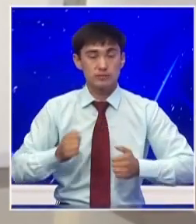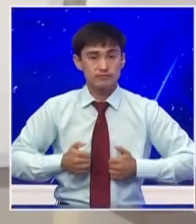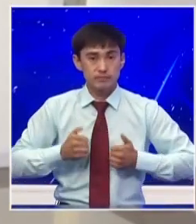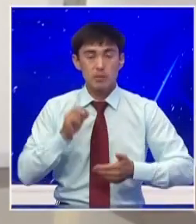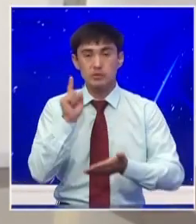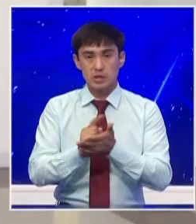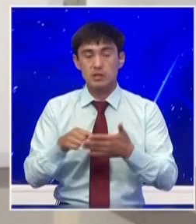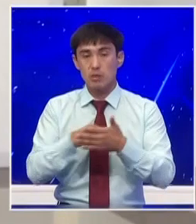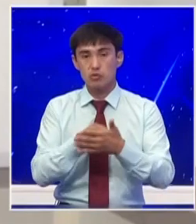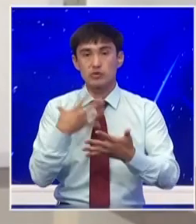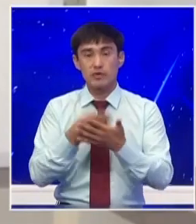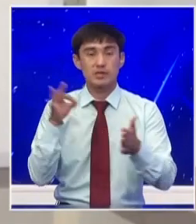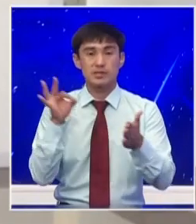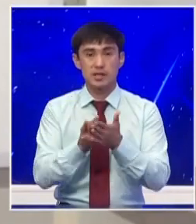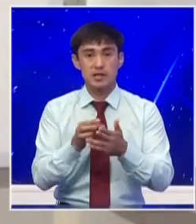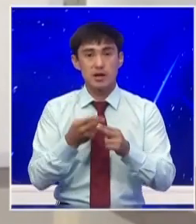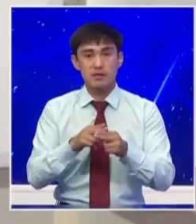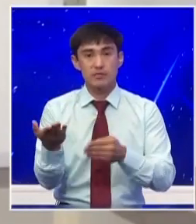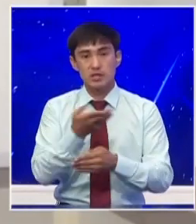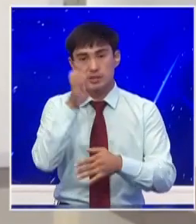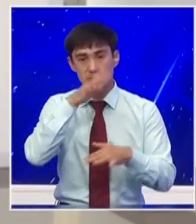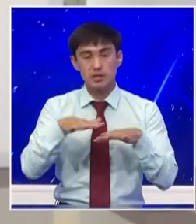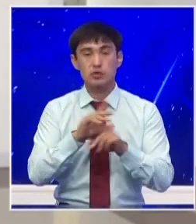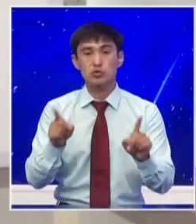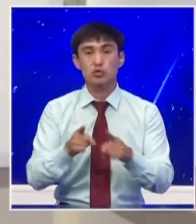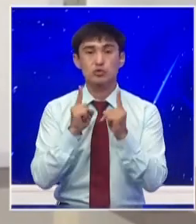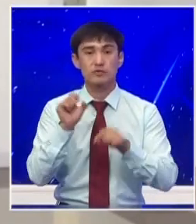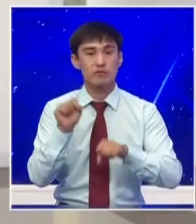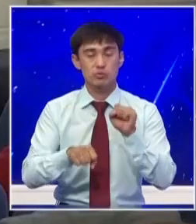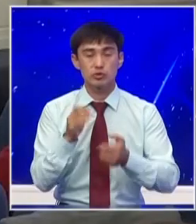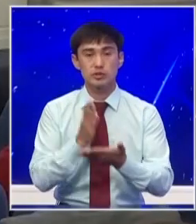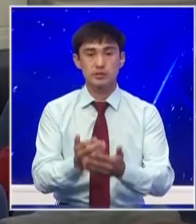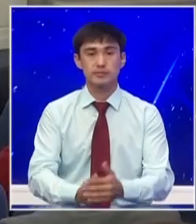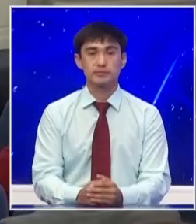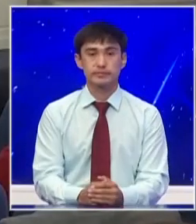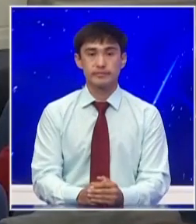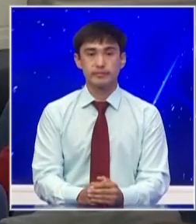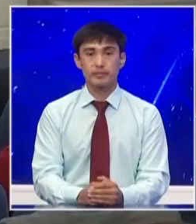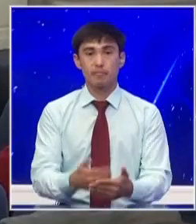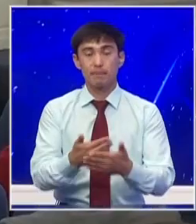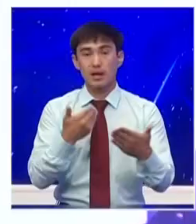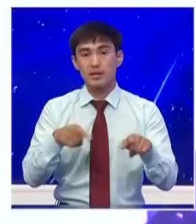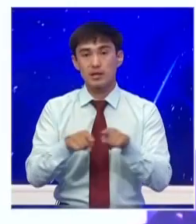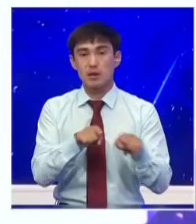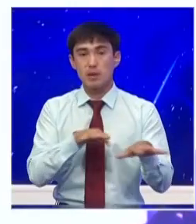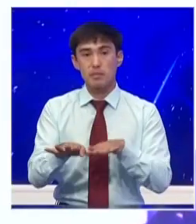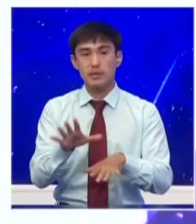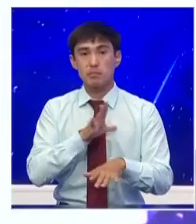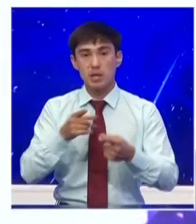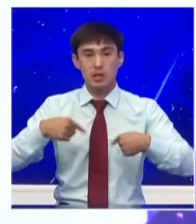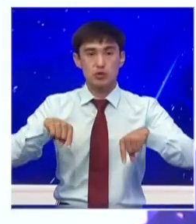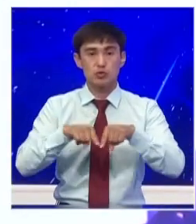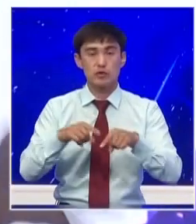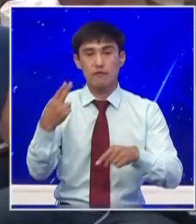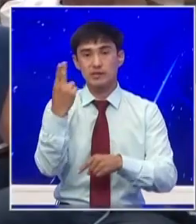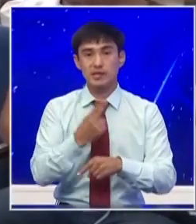то обязательно добьется своих целей. Для этого в нашей стране созданы все возможности. Отметим, ранее подобное мероприятие было организовано